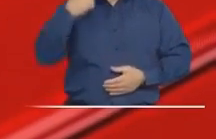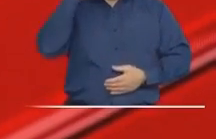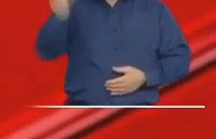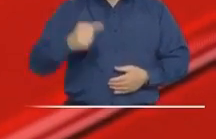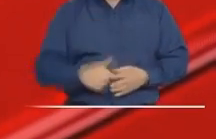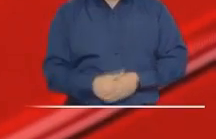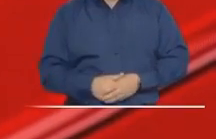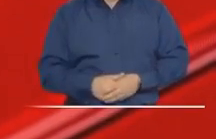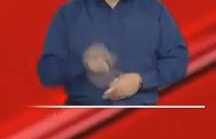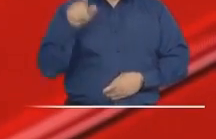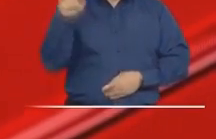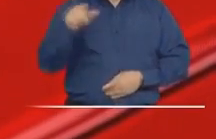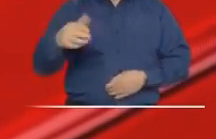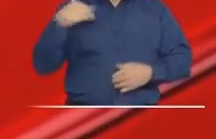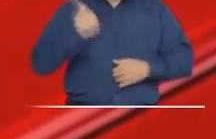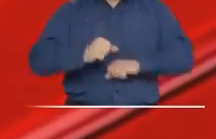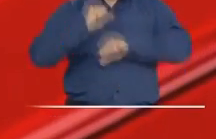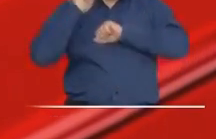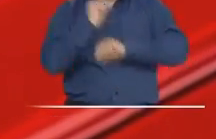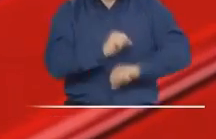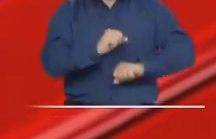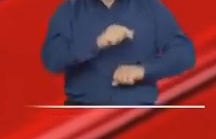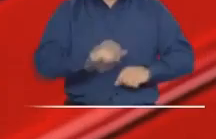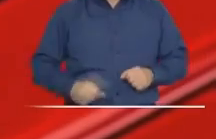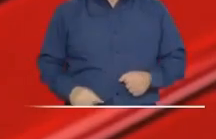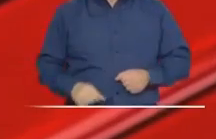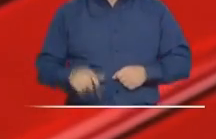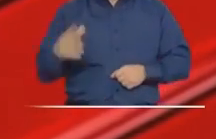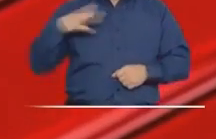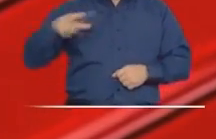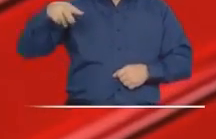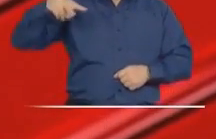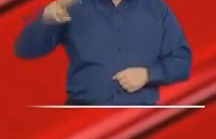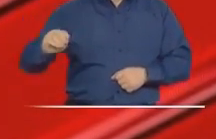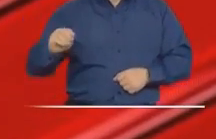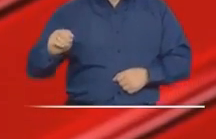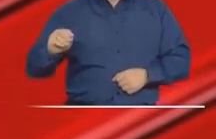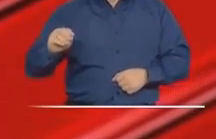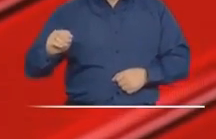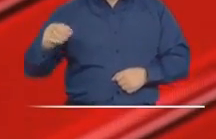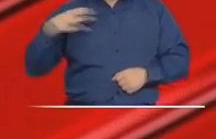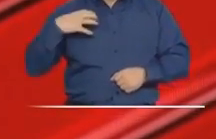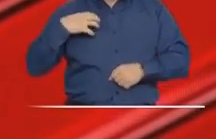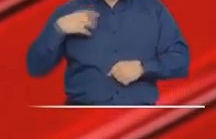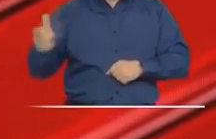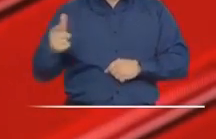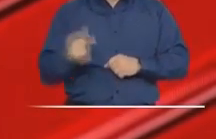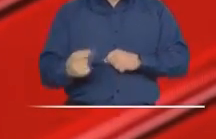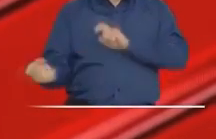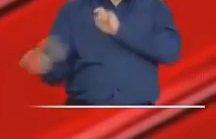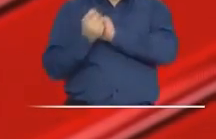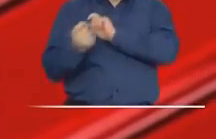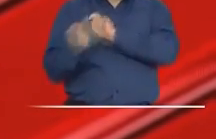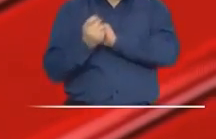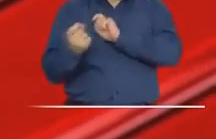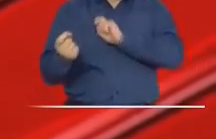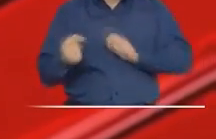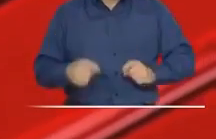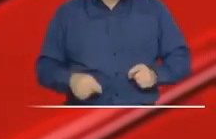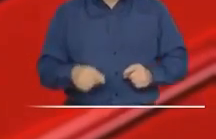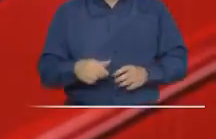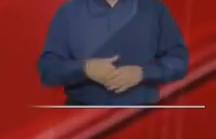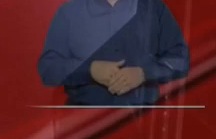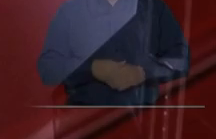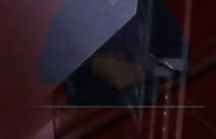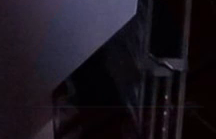stanęły murem za nami wtedy kiedy cała unia unia unia europejska przyjęła nas i wzięła z nas szaty